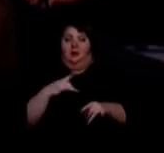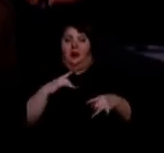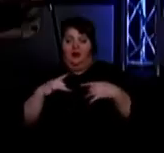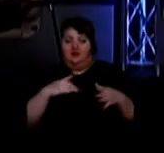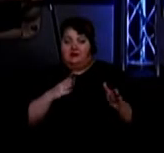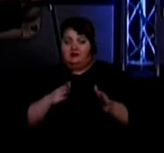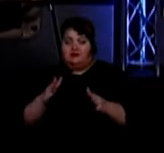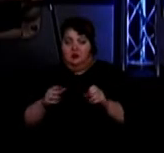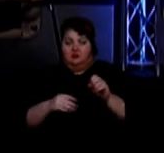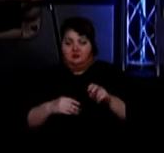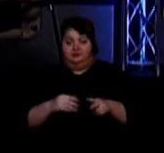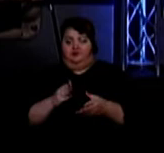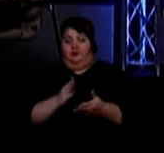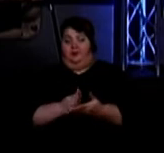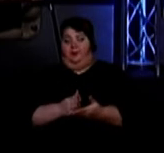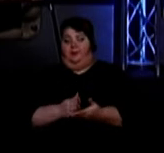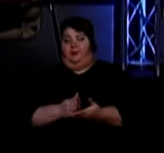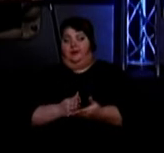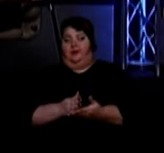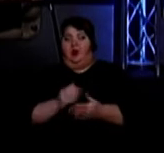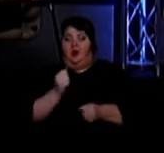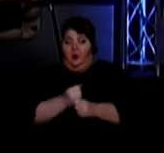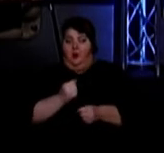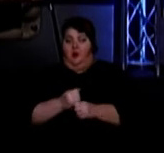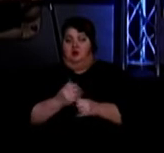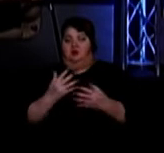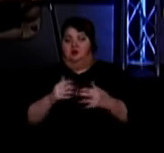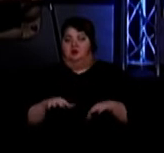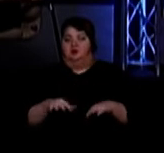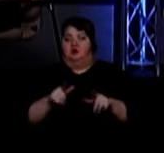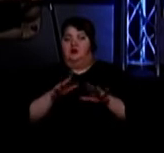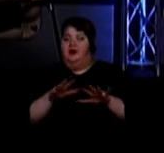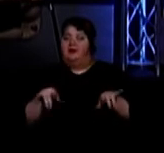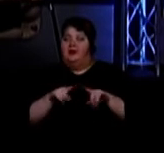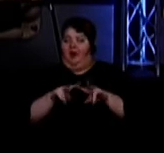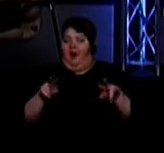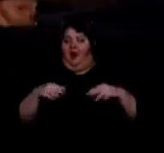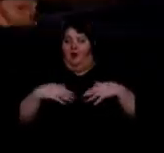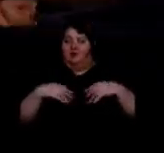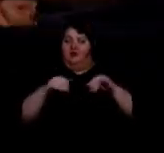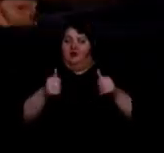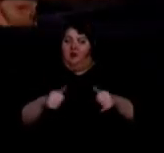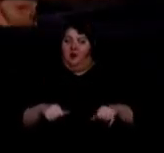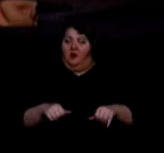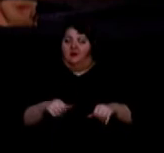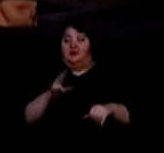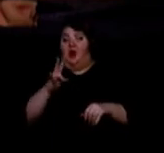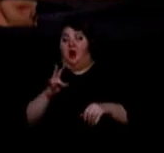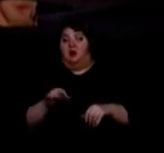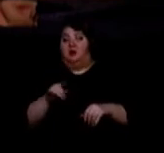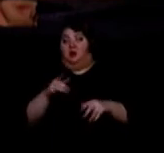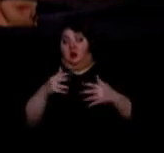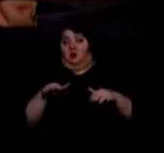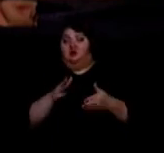система начинает уже, ну как, работать. То есть она уже есть. Она не такая, как у нас сформированная, да? Но она